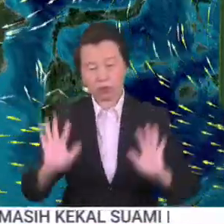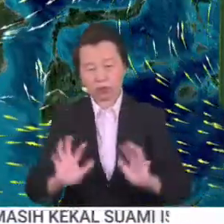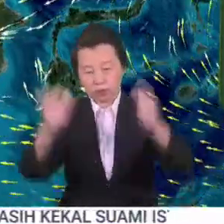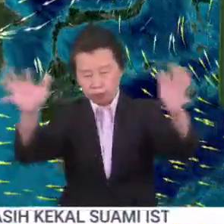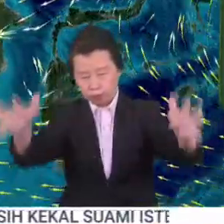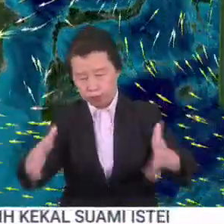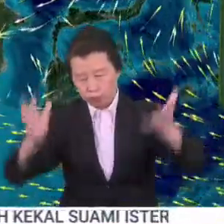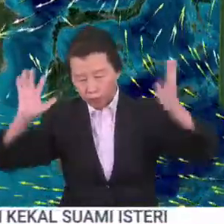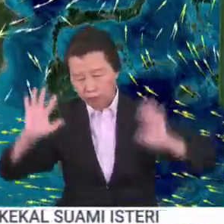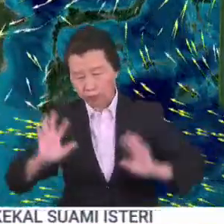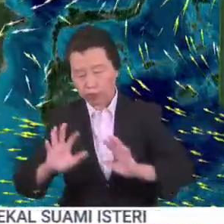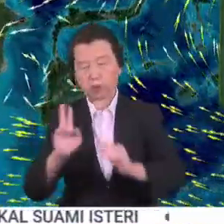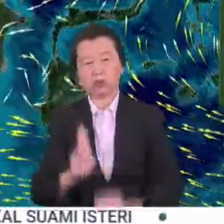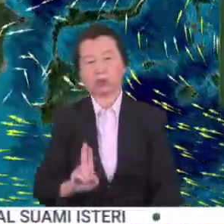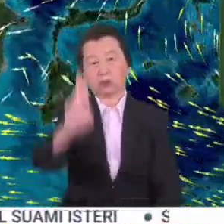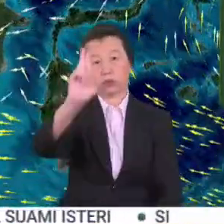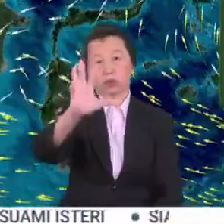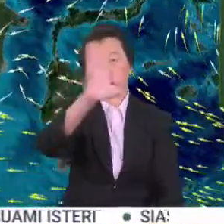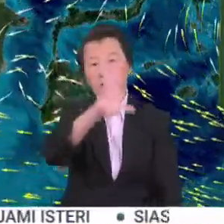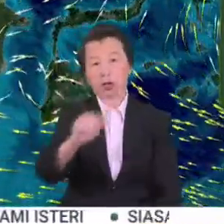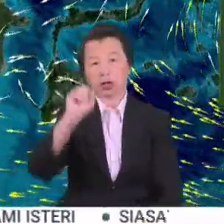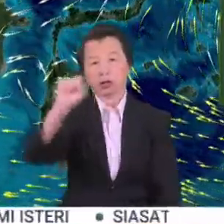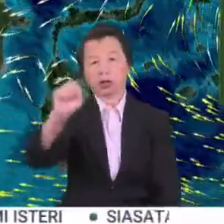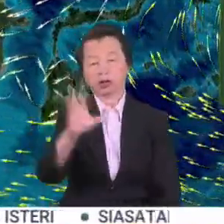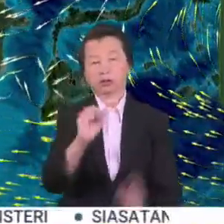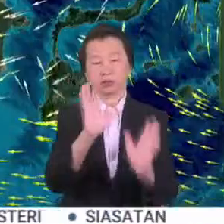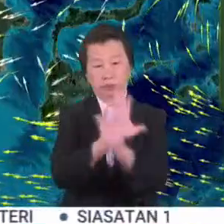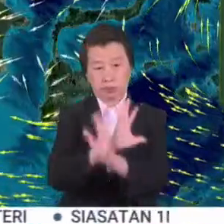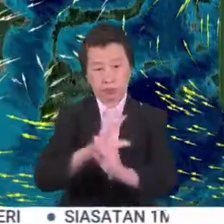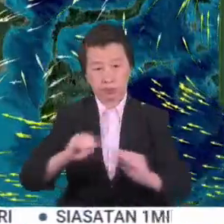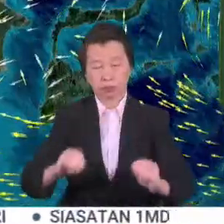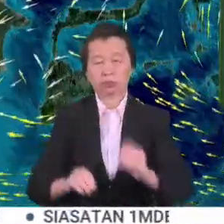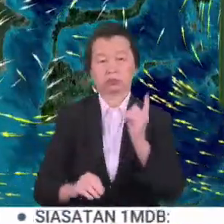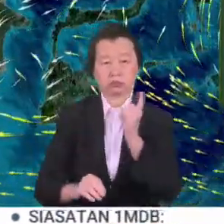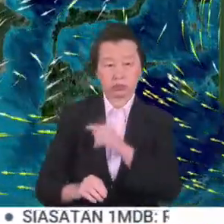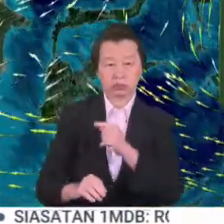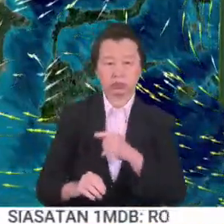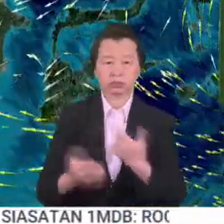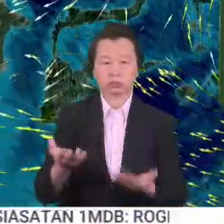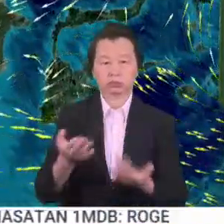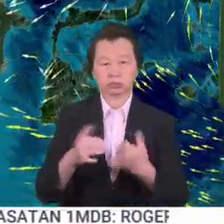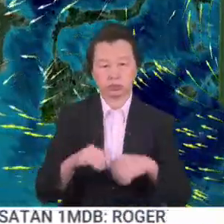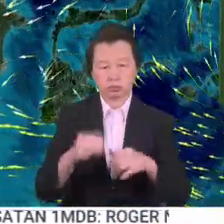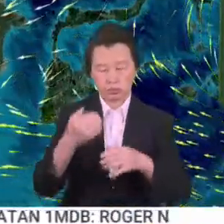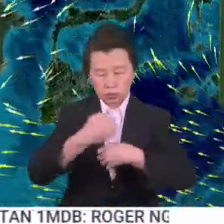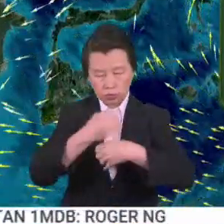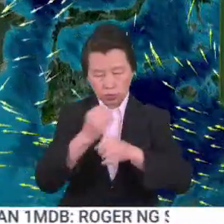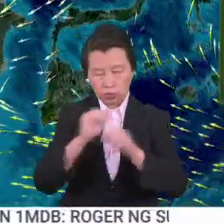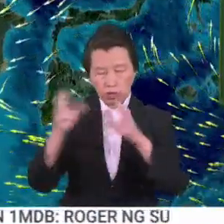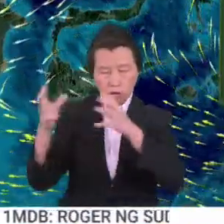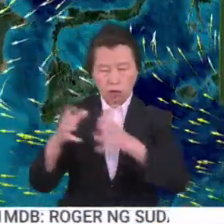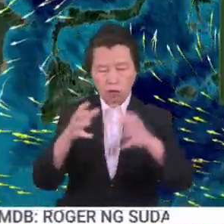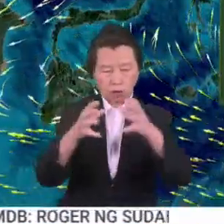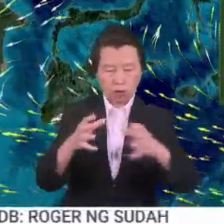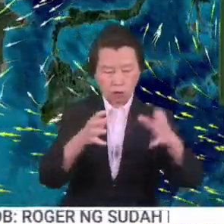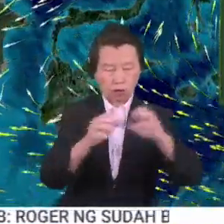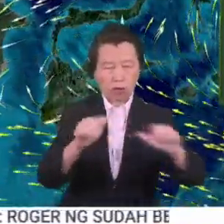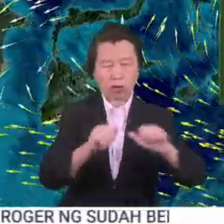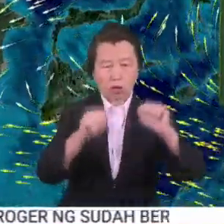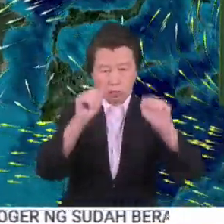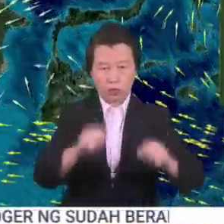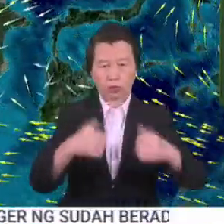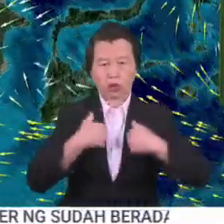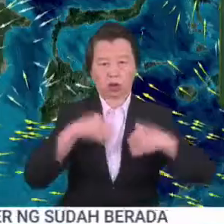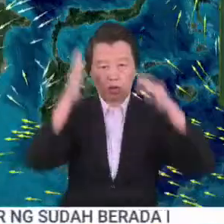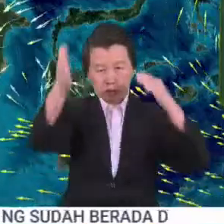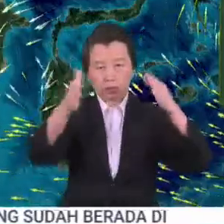halaju angin di bahagian Utara dan juga di negeri Sabah dan Sarawak Ia adalah kondusif bagi pembutukan awan aktif yang boleh membawa keadaan cuaca